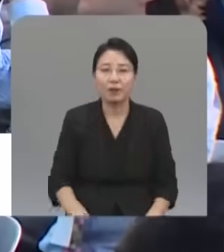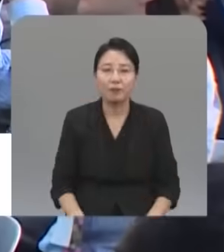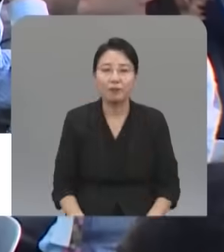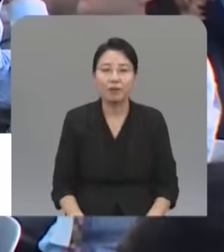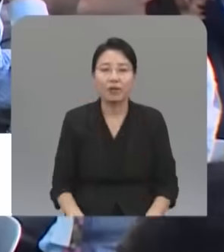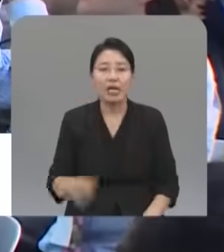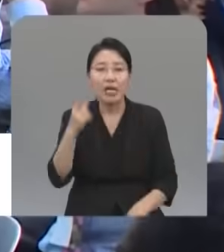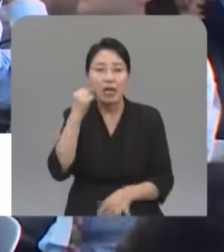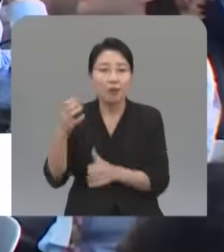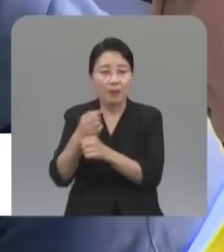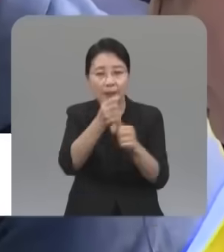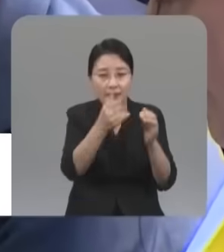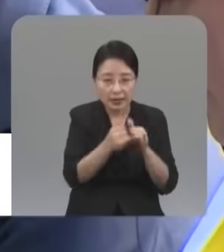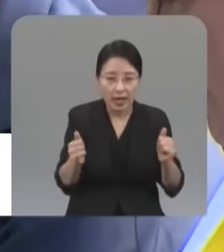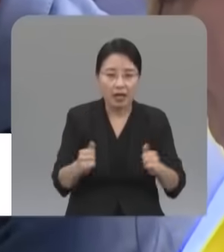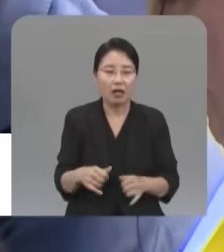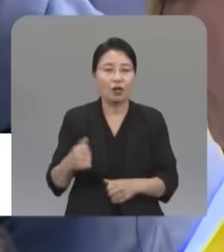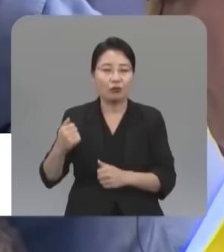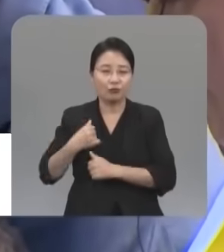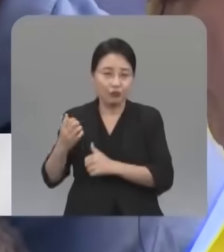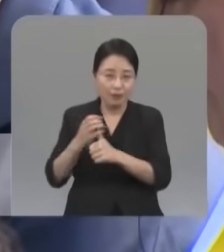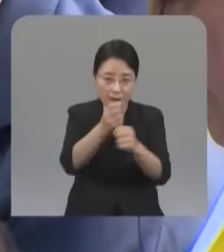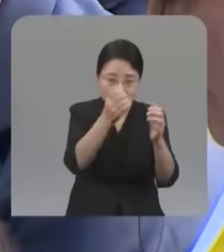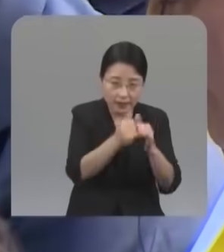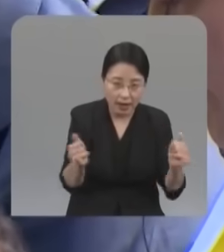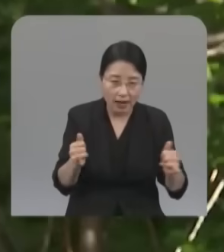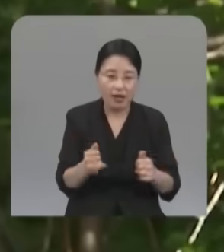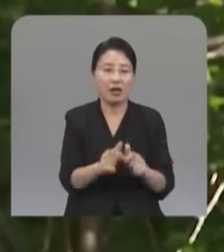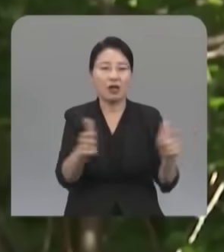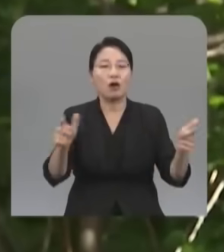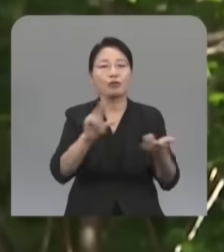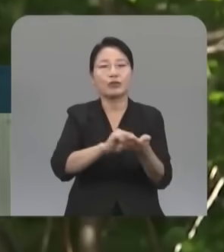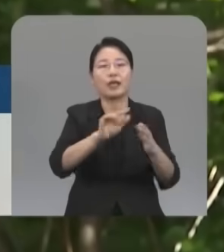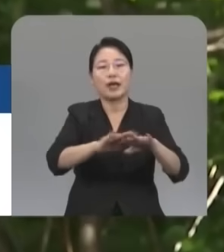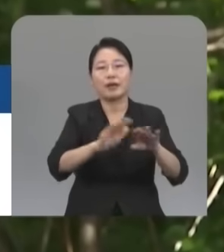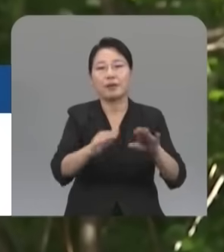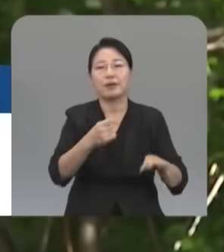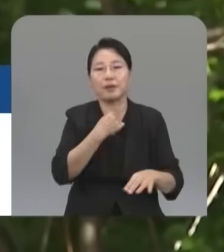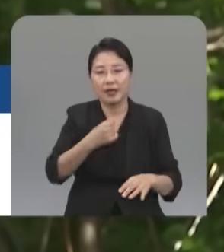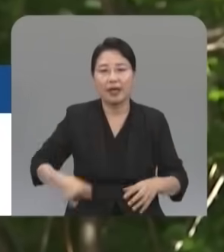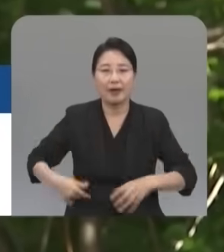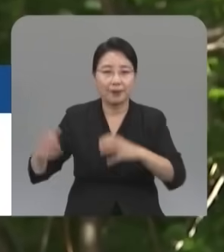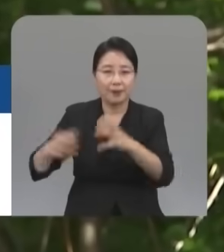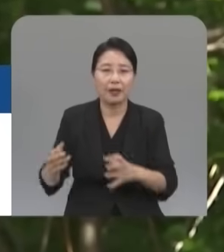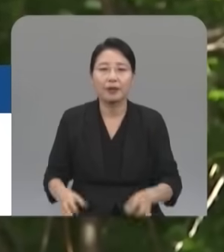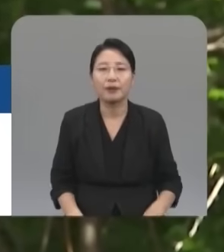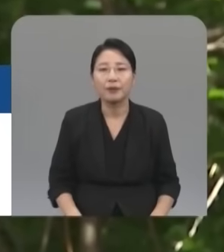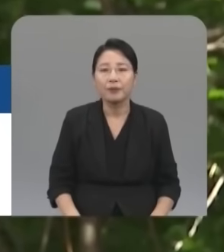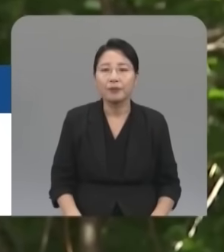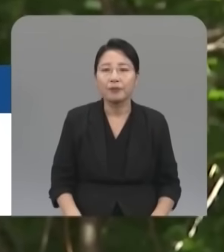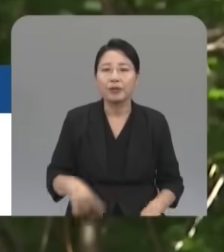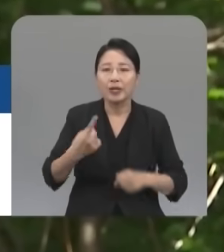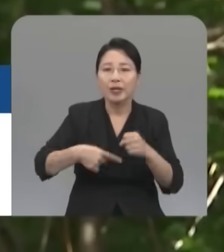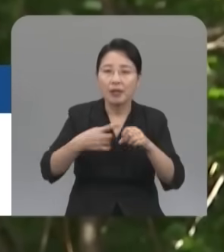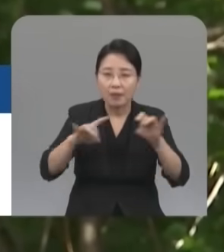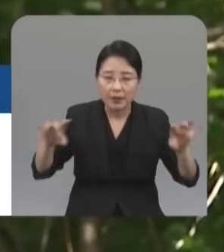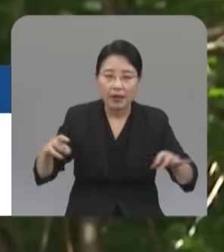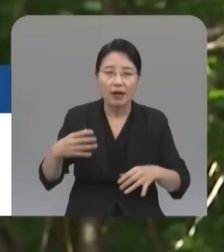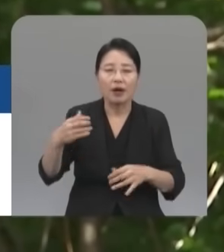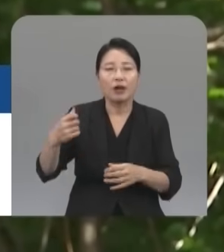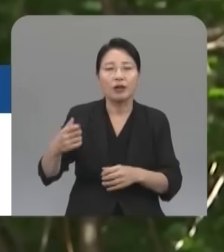억류자, 국군 포로 문제 해결에도 힘을 합치기로 했습니다. That includes launching annual